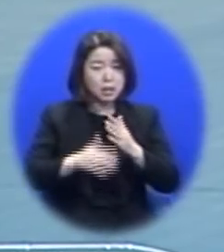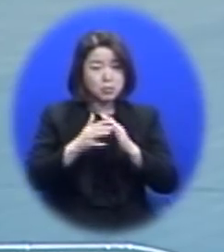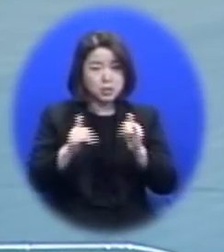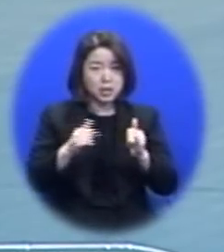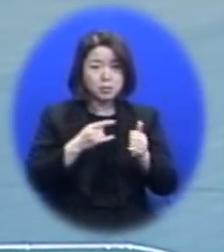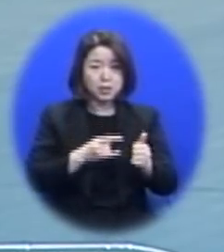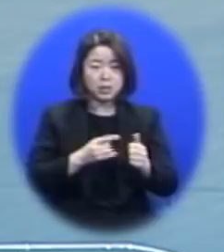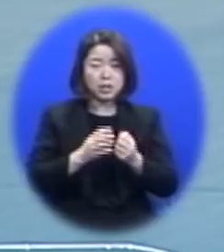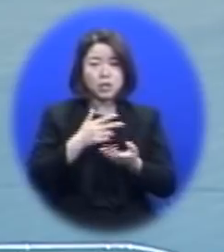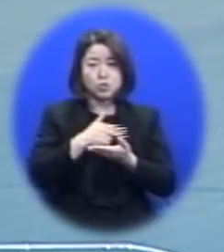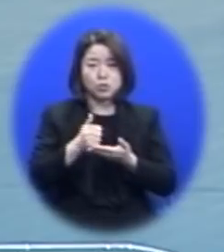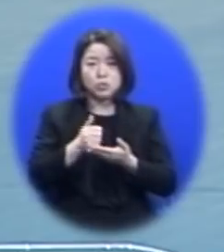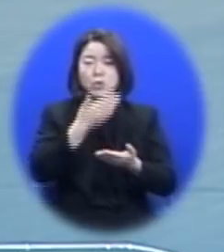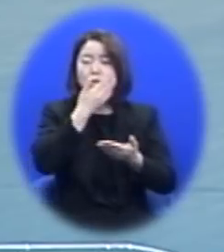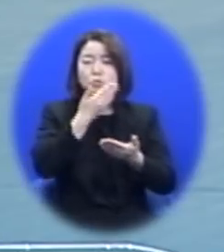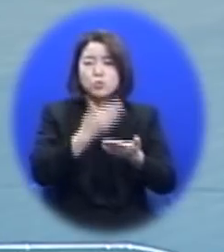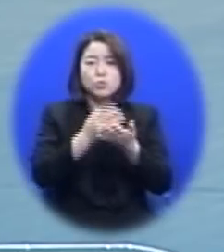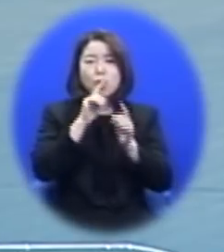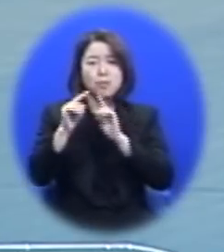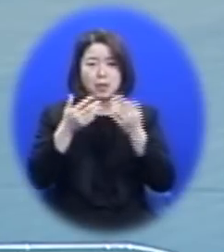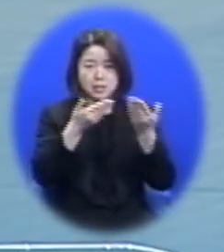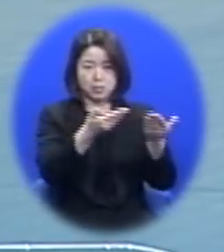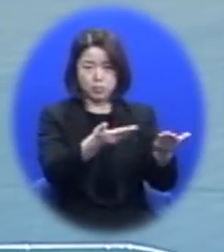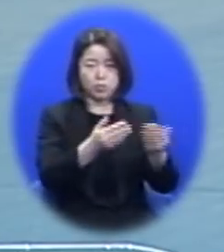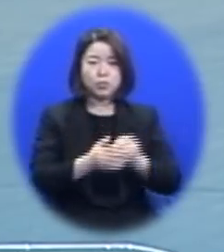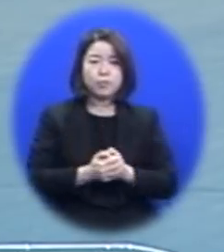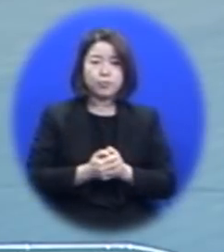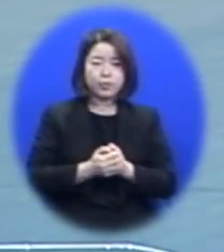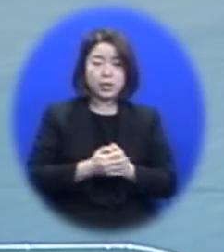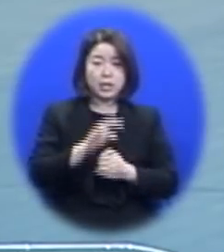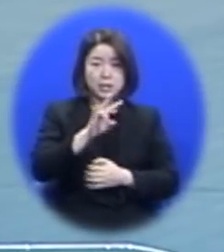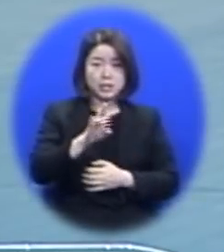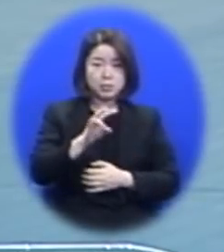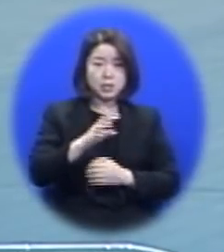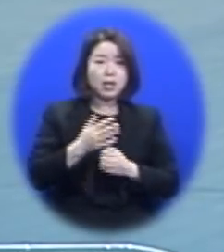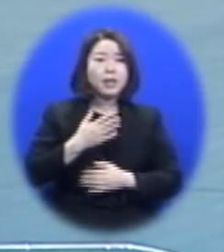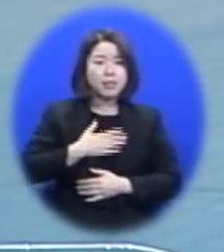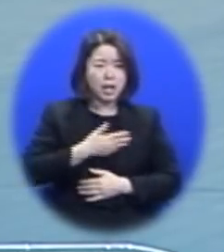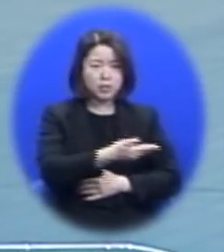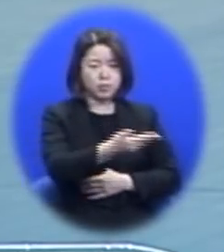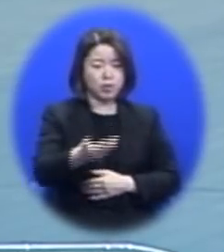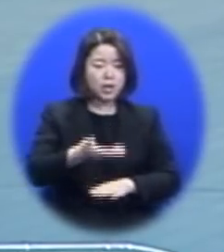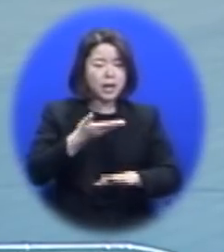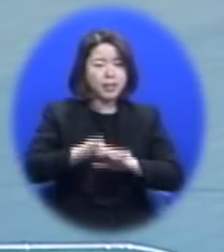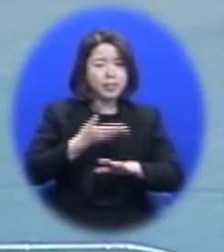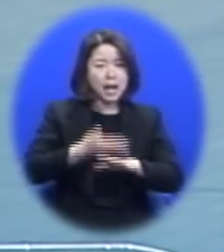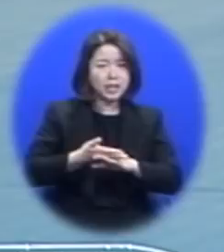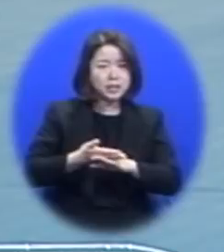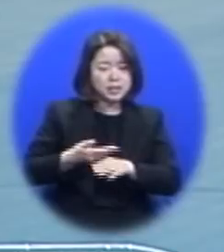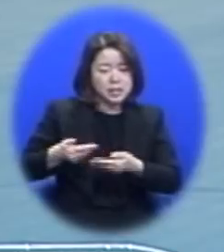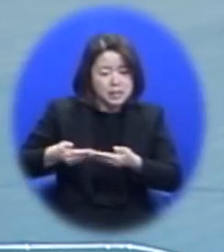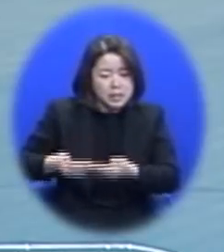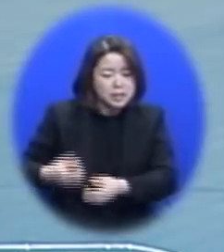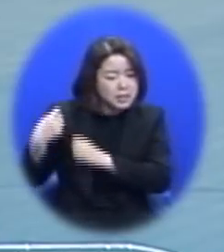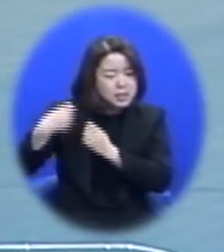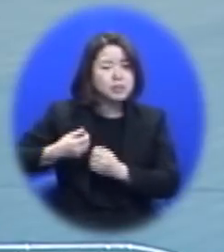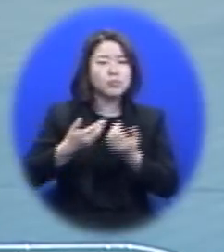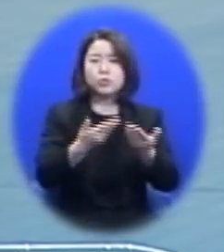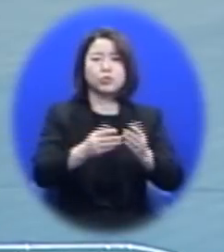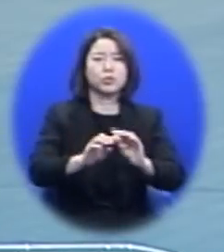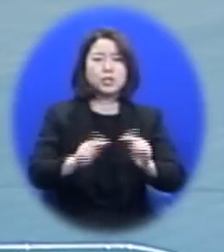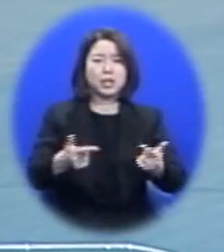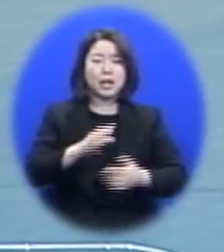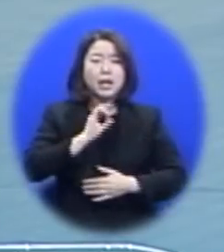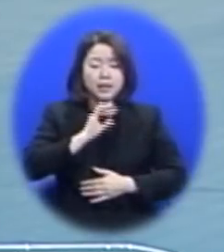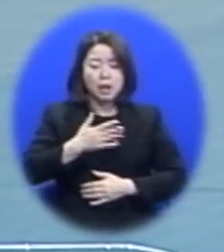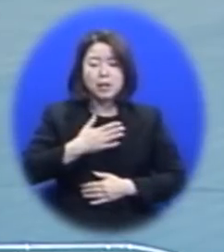우리 주님은 너무 중요한 말씀을 하셨어요. 24절에 나는 너희에게 다른 짐을 지우지 않겠다. 다만